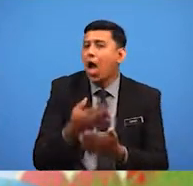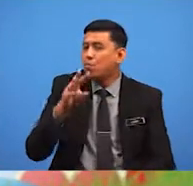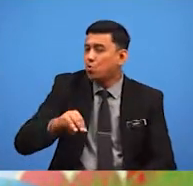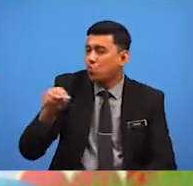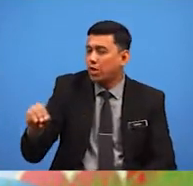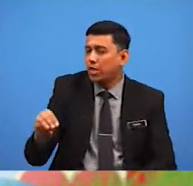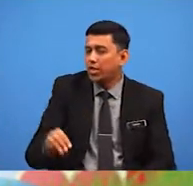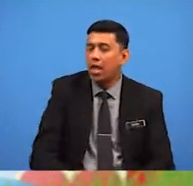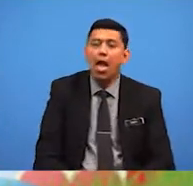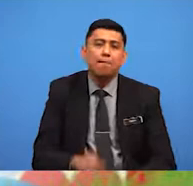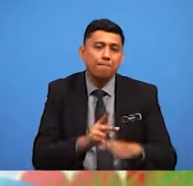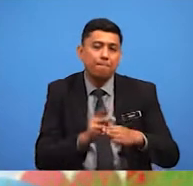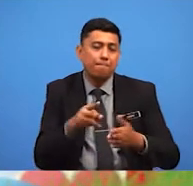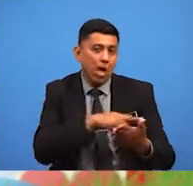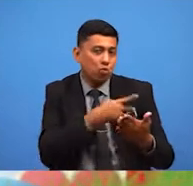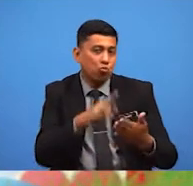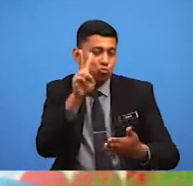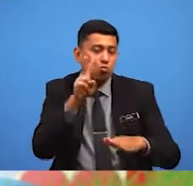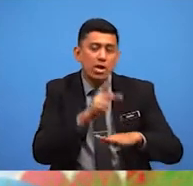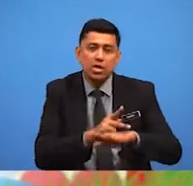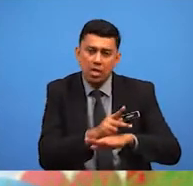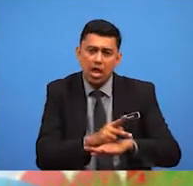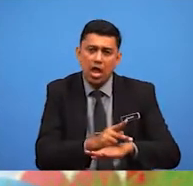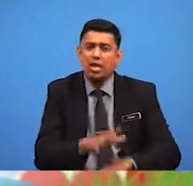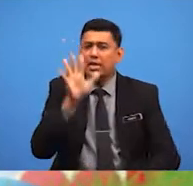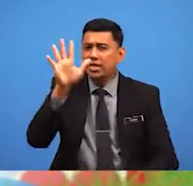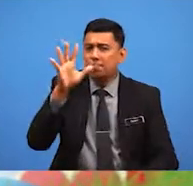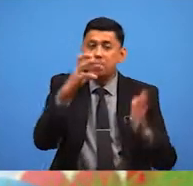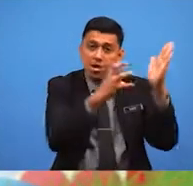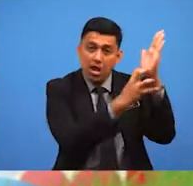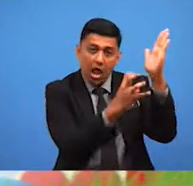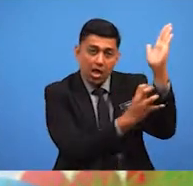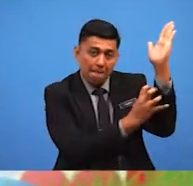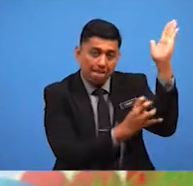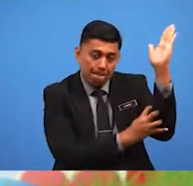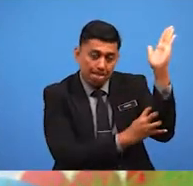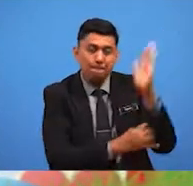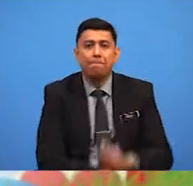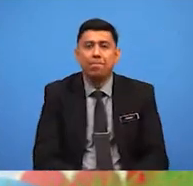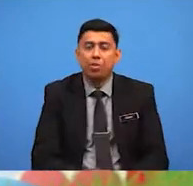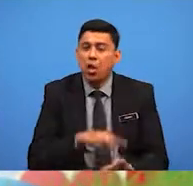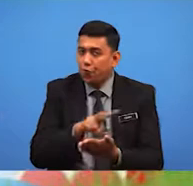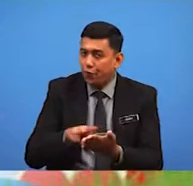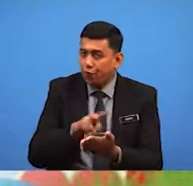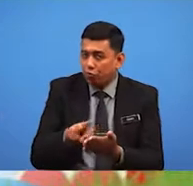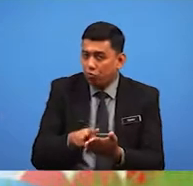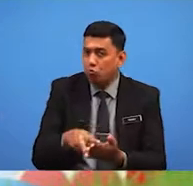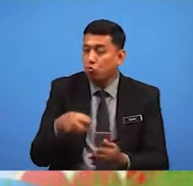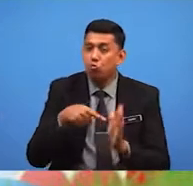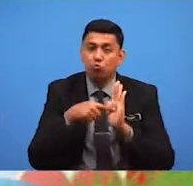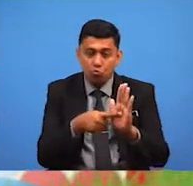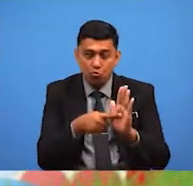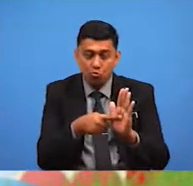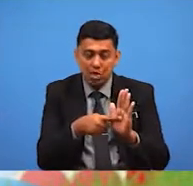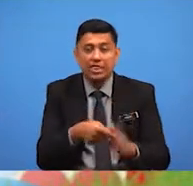pantun dua kerat ini mengandungi lima rangkap. Dalam video yang telah cikgu tunjukkan